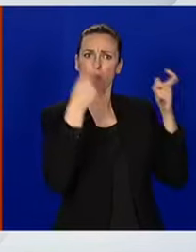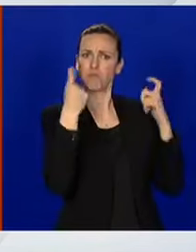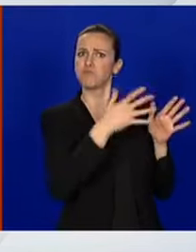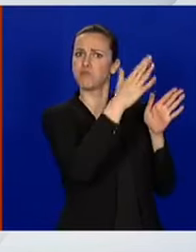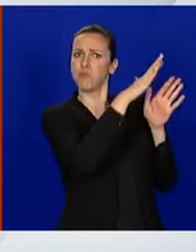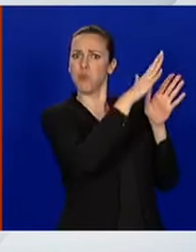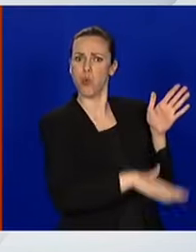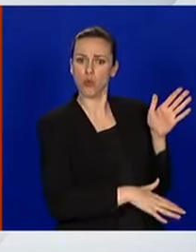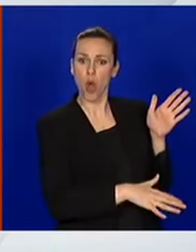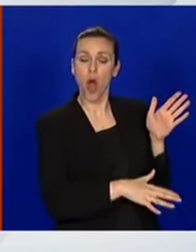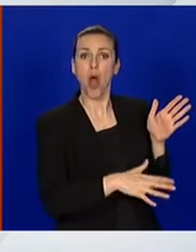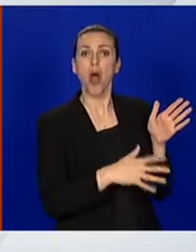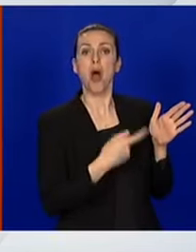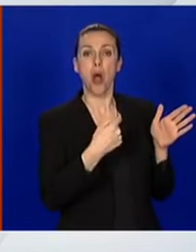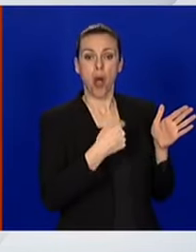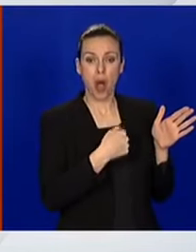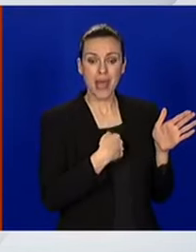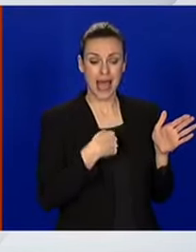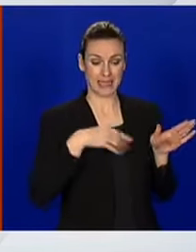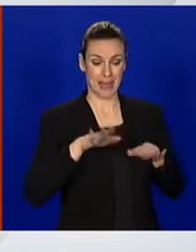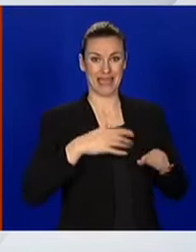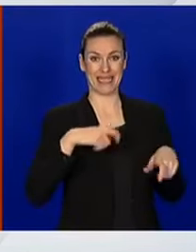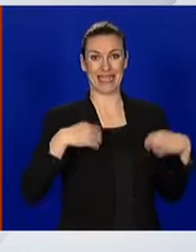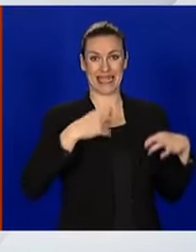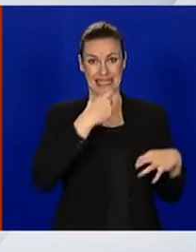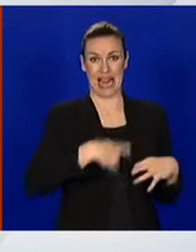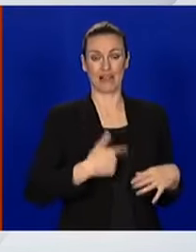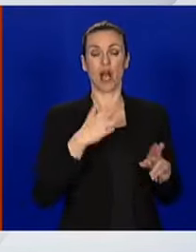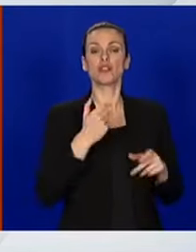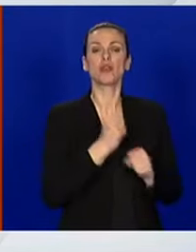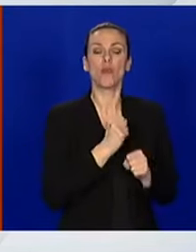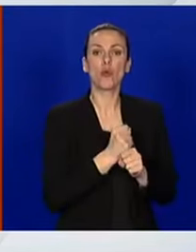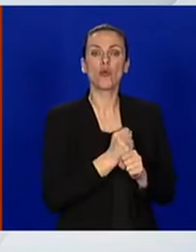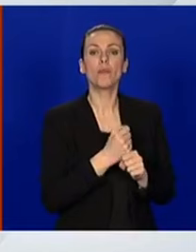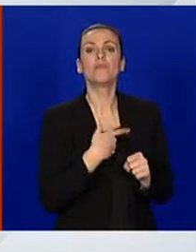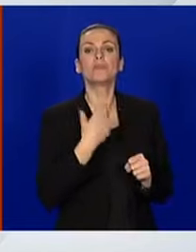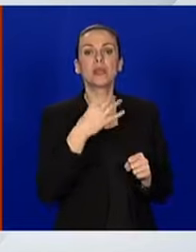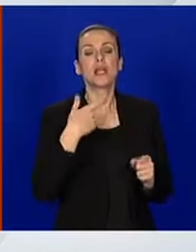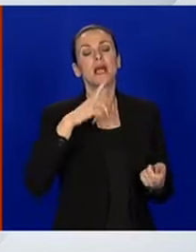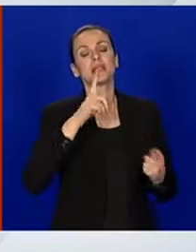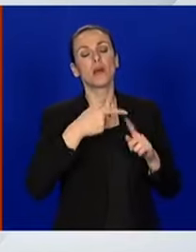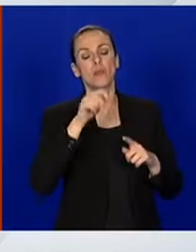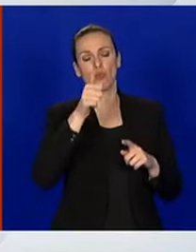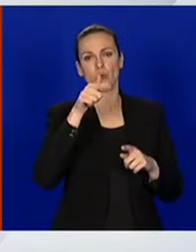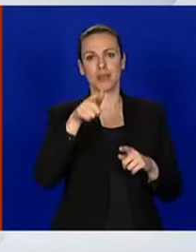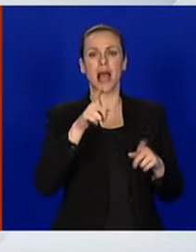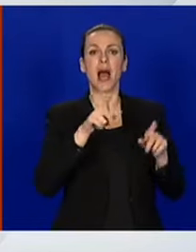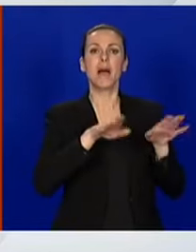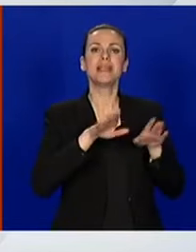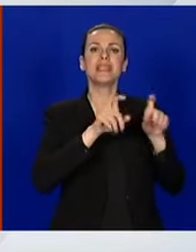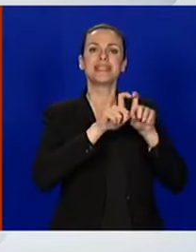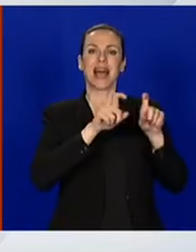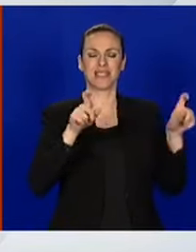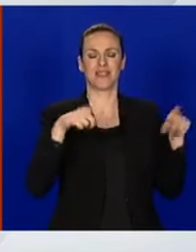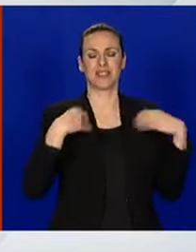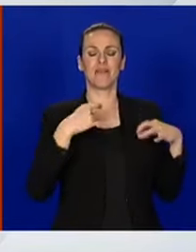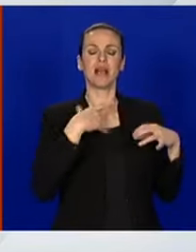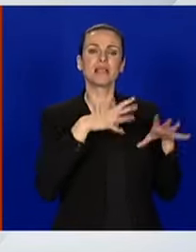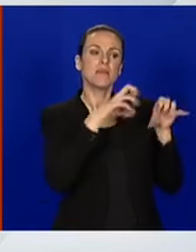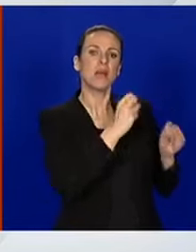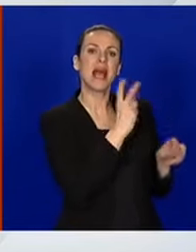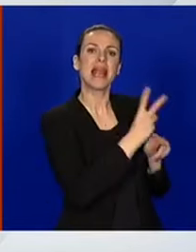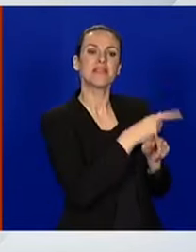i ono što sam mogao kao ministar zdravstva jedino napraviti je da sam u ime ministarstva zdravstva rezervirao sve te količine za